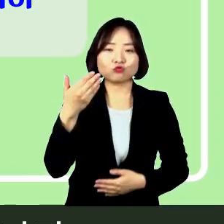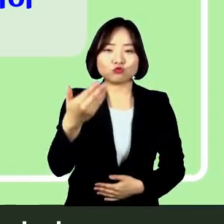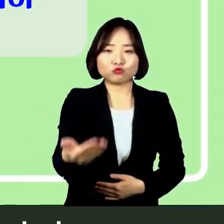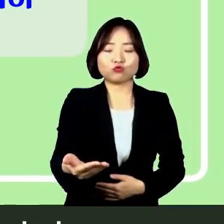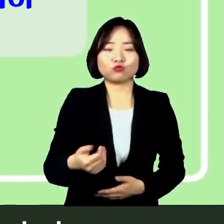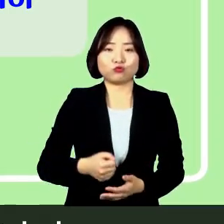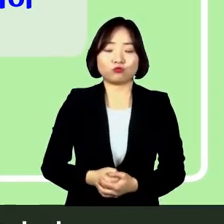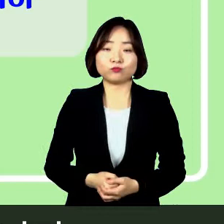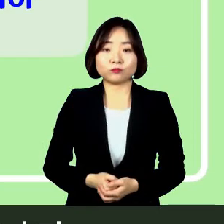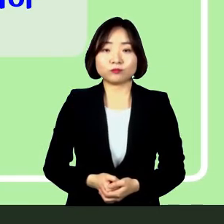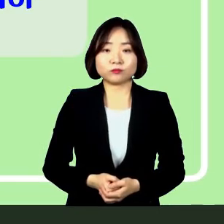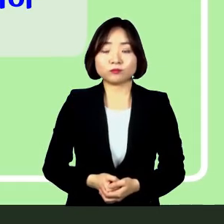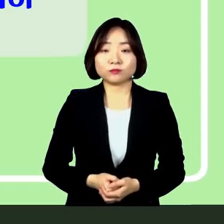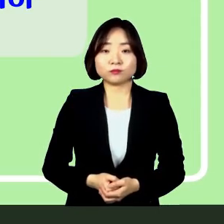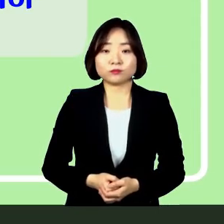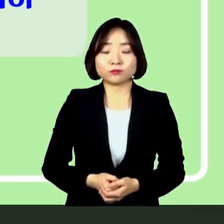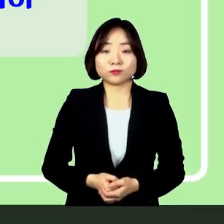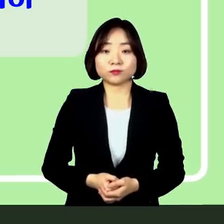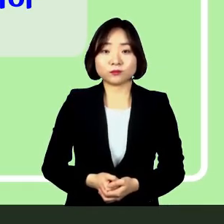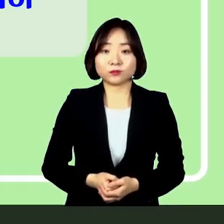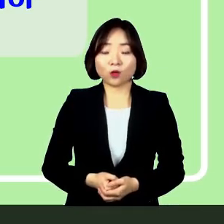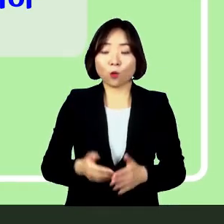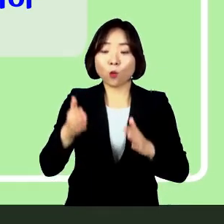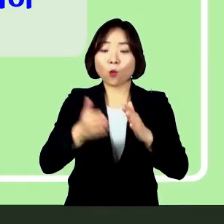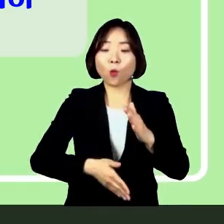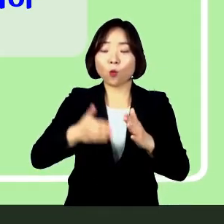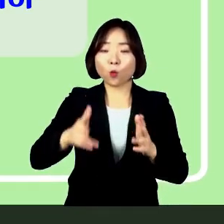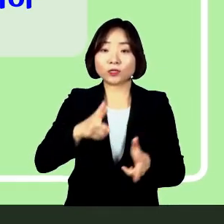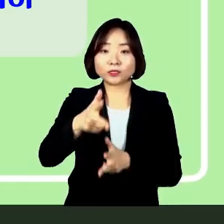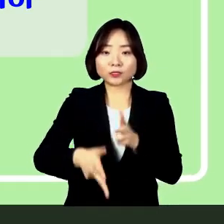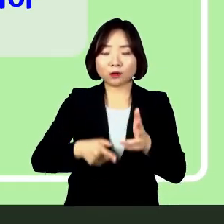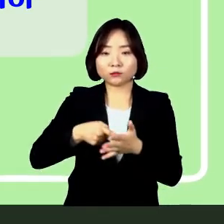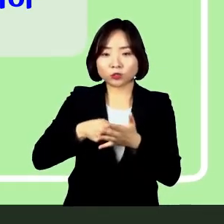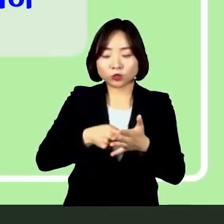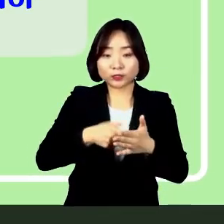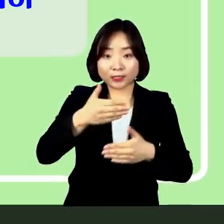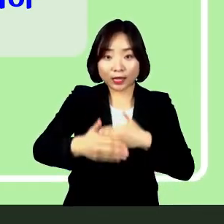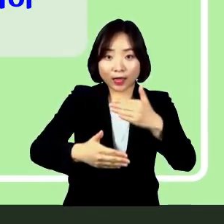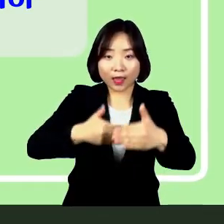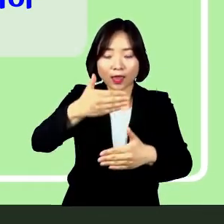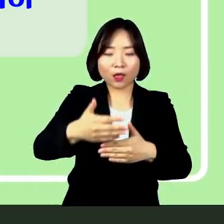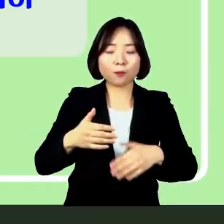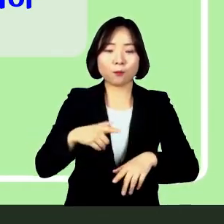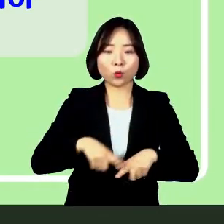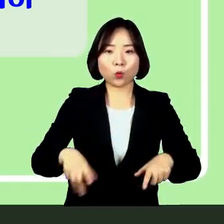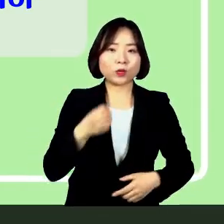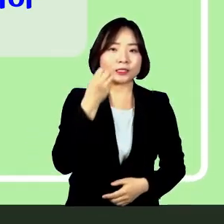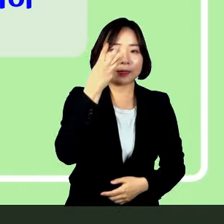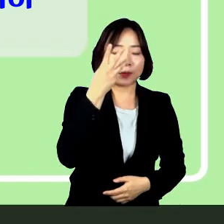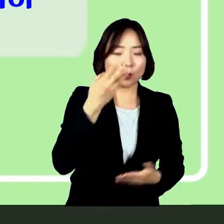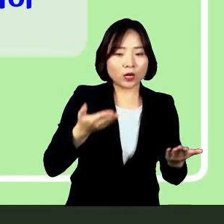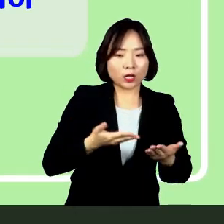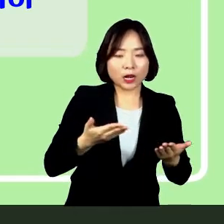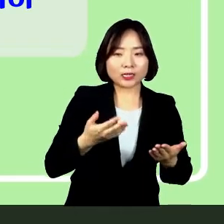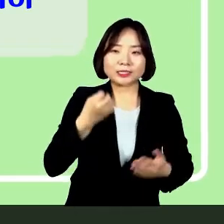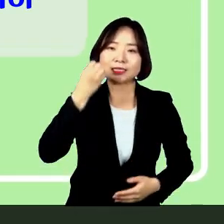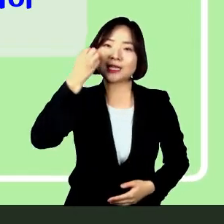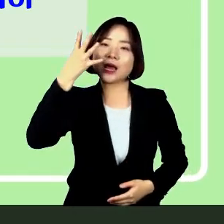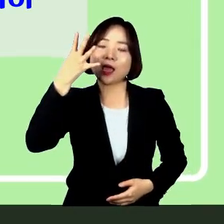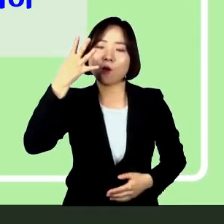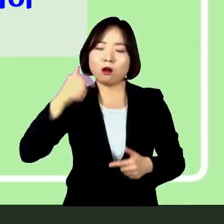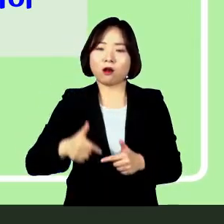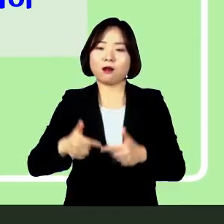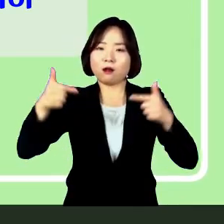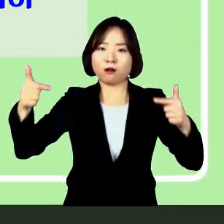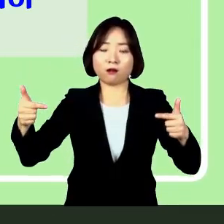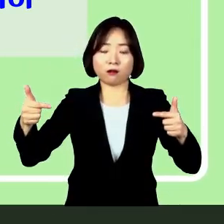질을 한 단계 높입니다. 시는 공공근로사업 추진단계를 기존 3개월 근무하는 4단계에서 4개월 근무하는